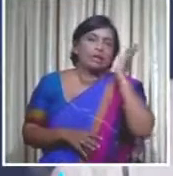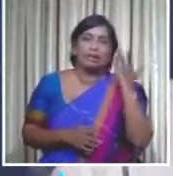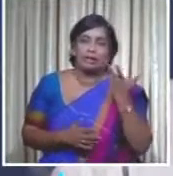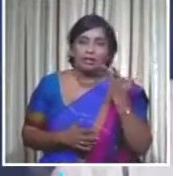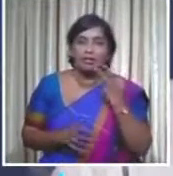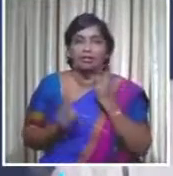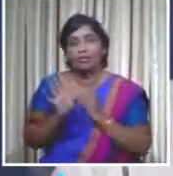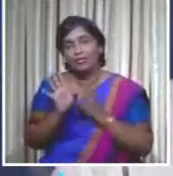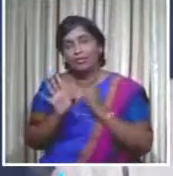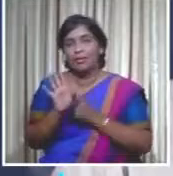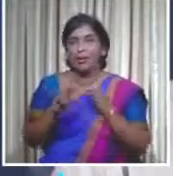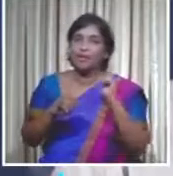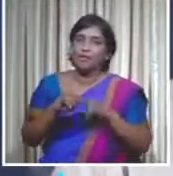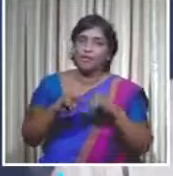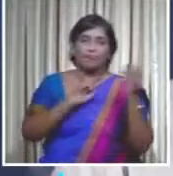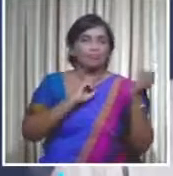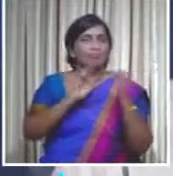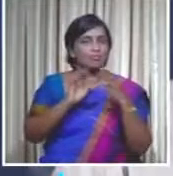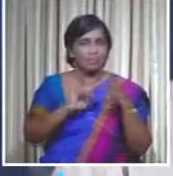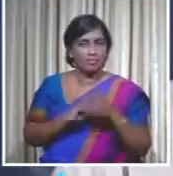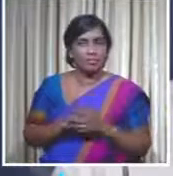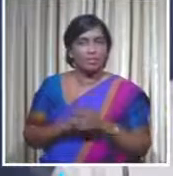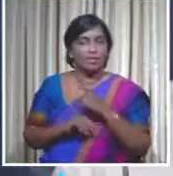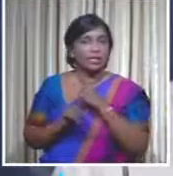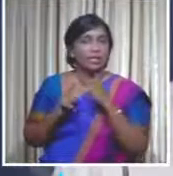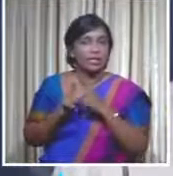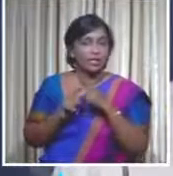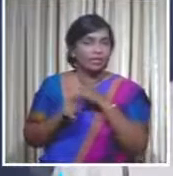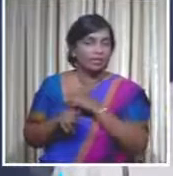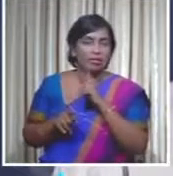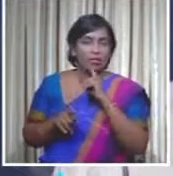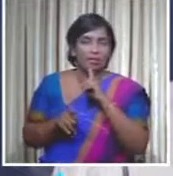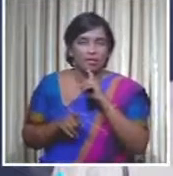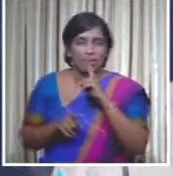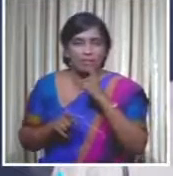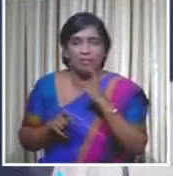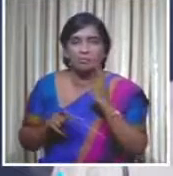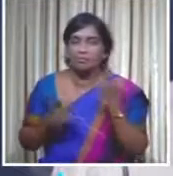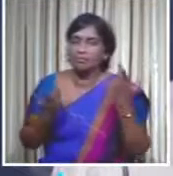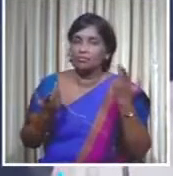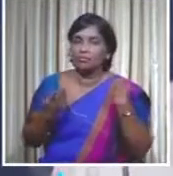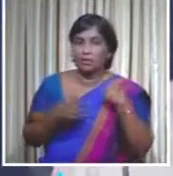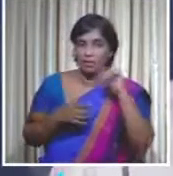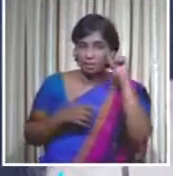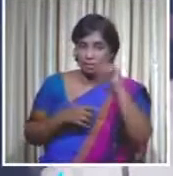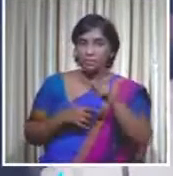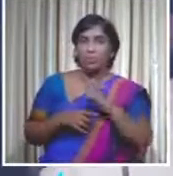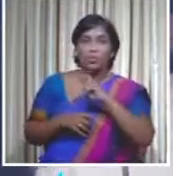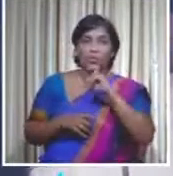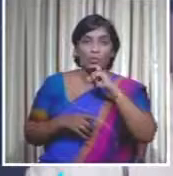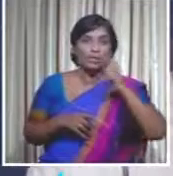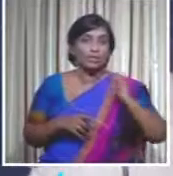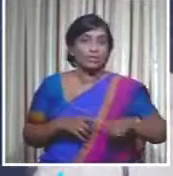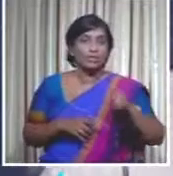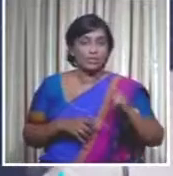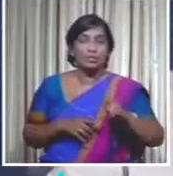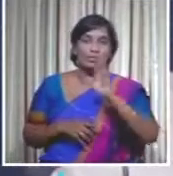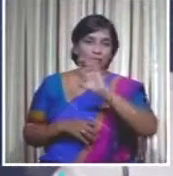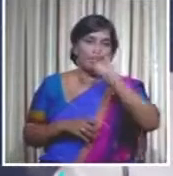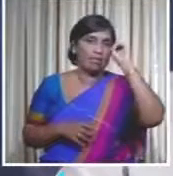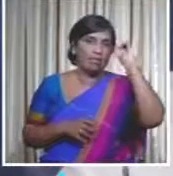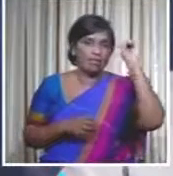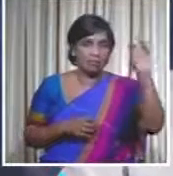सुपुरुद मित्रशील कथाकला ईवा मे मे केला दितुम पारा केला मम ओयाव श्रेष्ठाधिकरण विनुसुरिया क्लेस